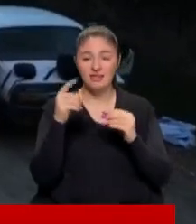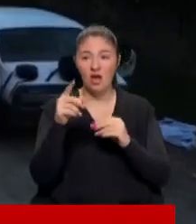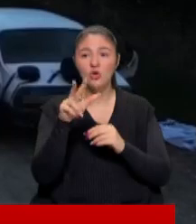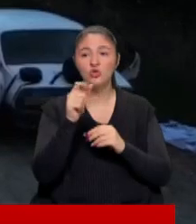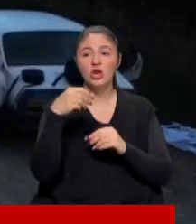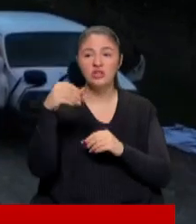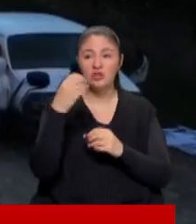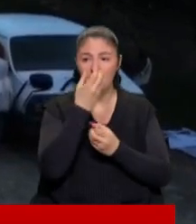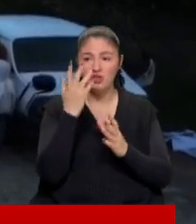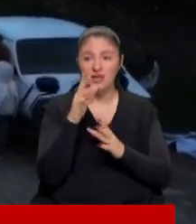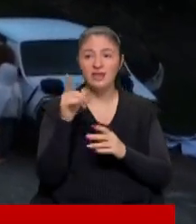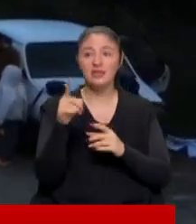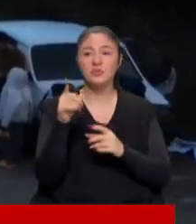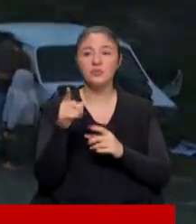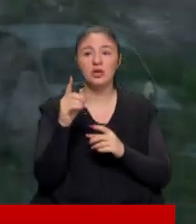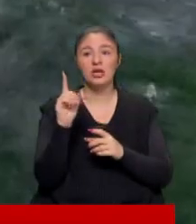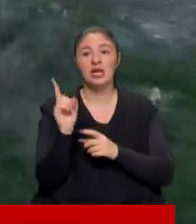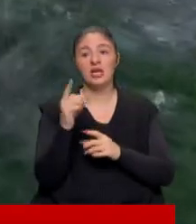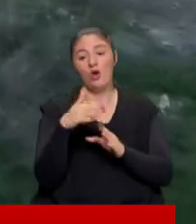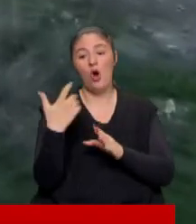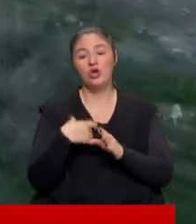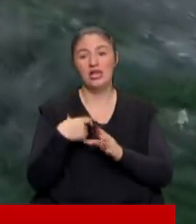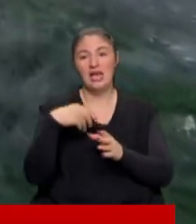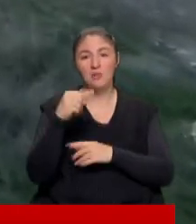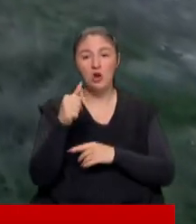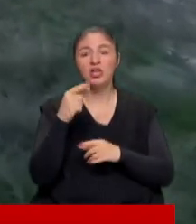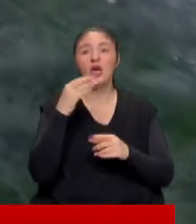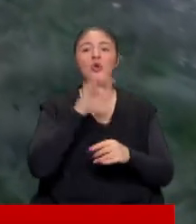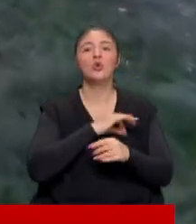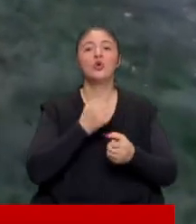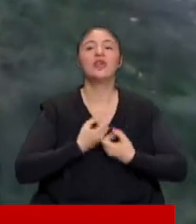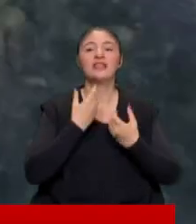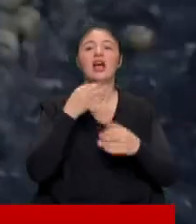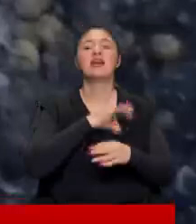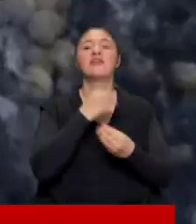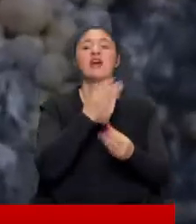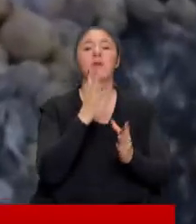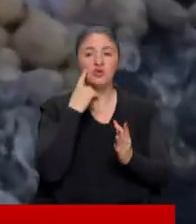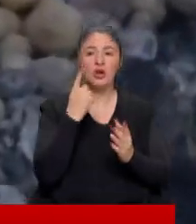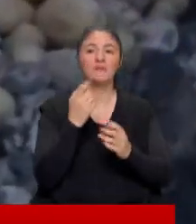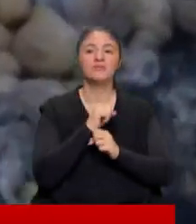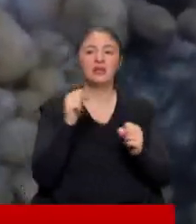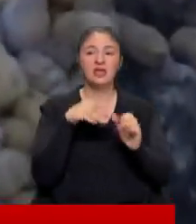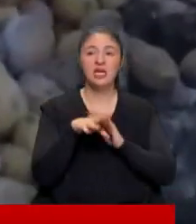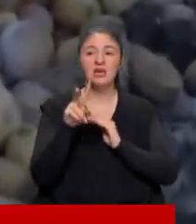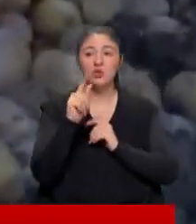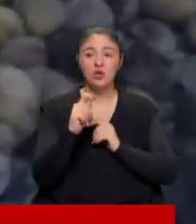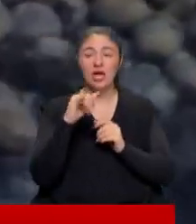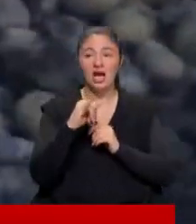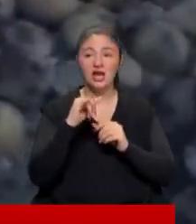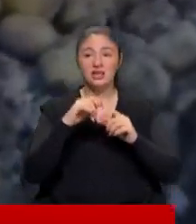30 kuruşa satılan Enter Donat cinsi limon üreticisine kazandırmadığı gibi kaybettirdi de. Satılamayan 20 tona yakın